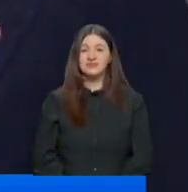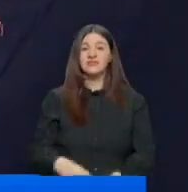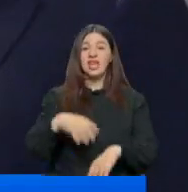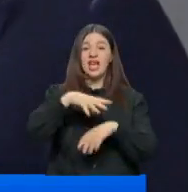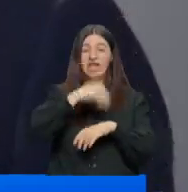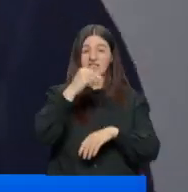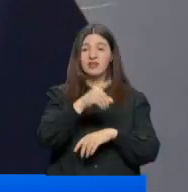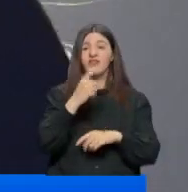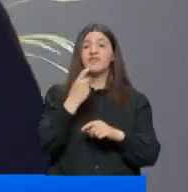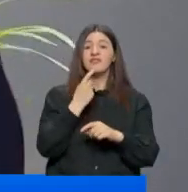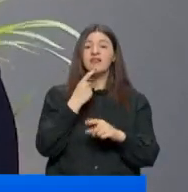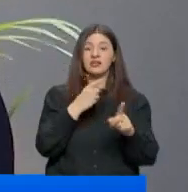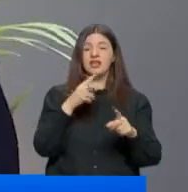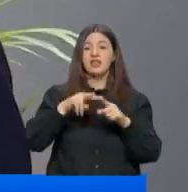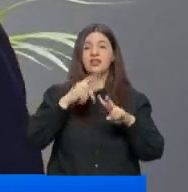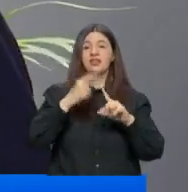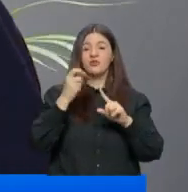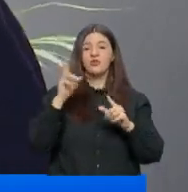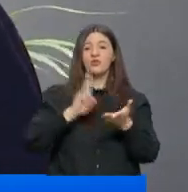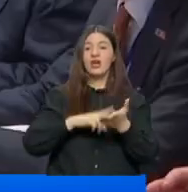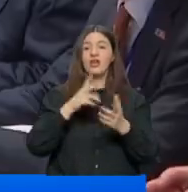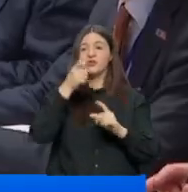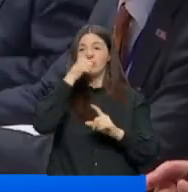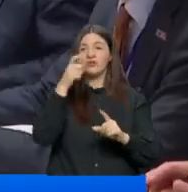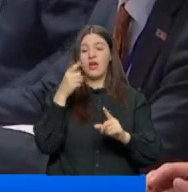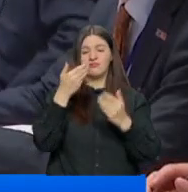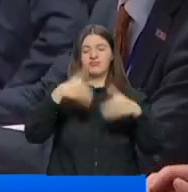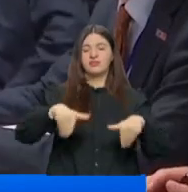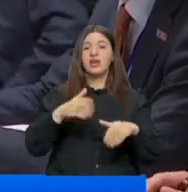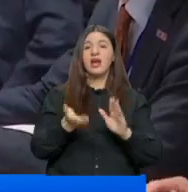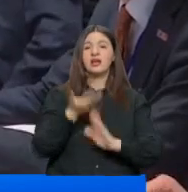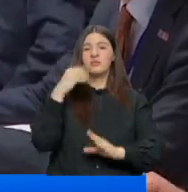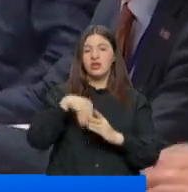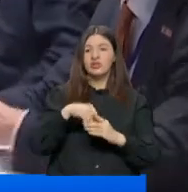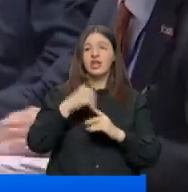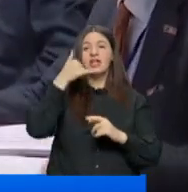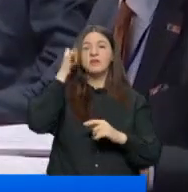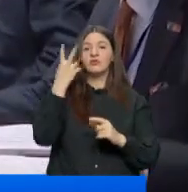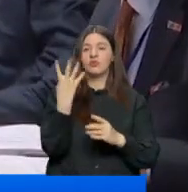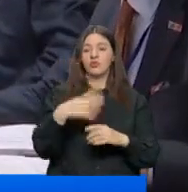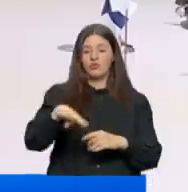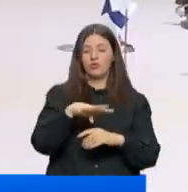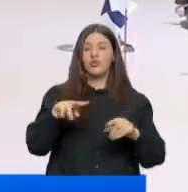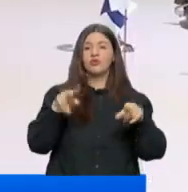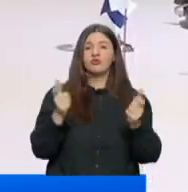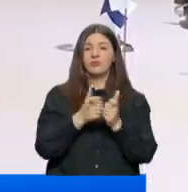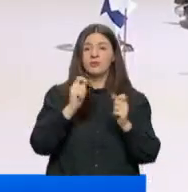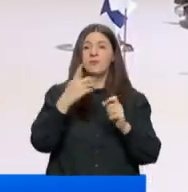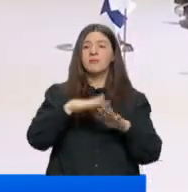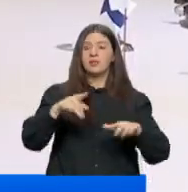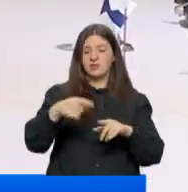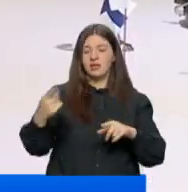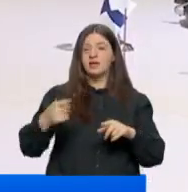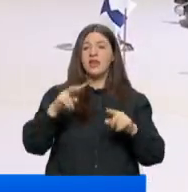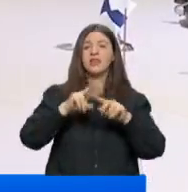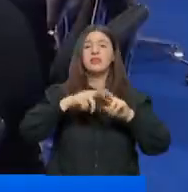İsveç ve Finlandiya'nın NATO üyeliğine Türkiye'nin koyduğu vetoyu aşmak için İspanya'da dörtlü toplantı yapıldı. Masanın bir yanına